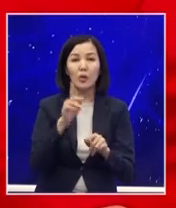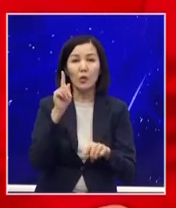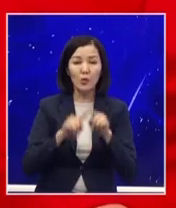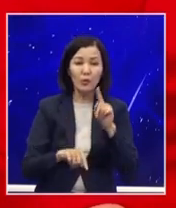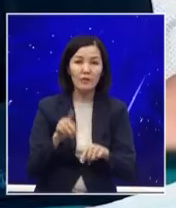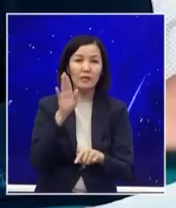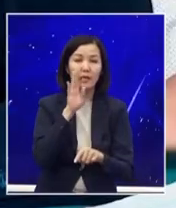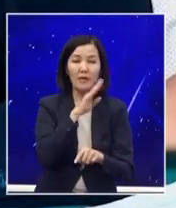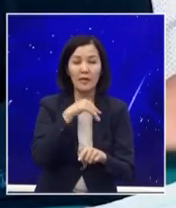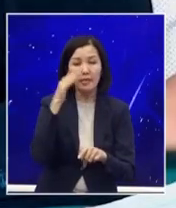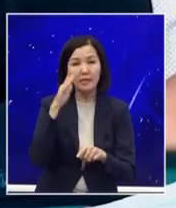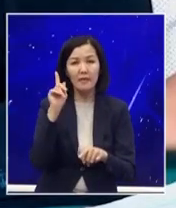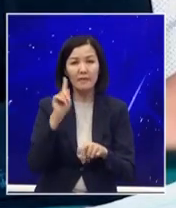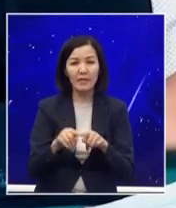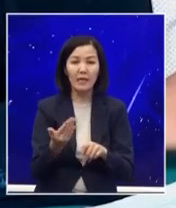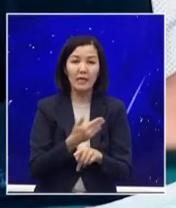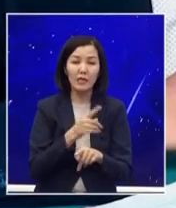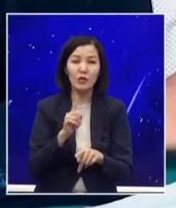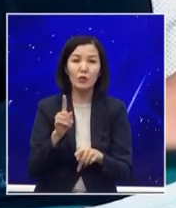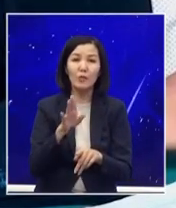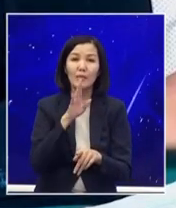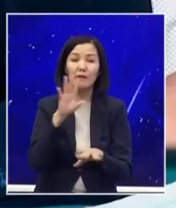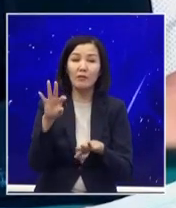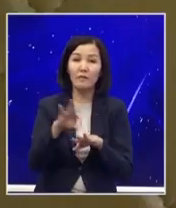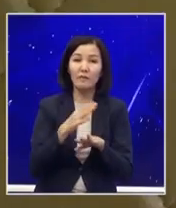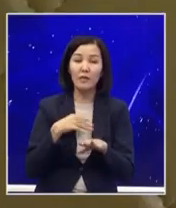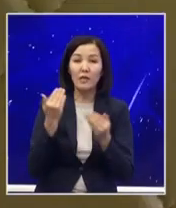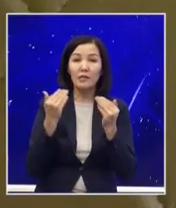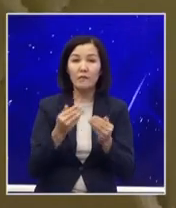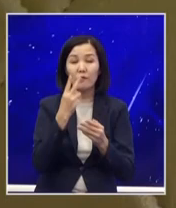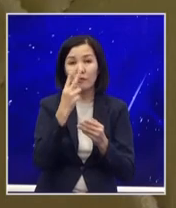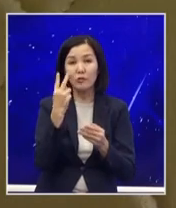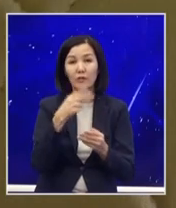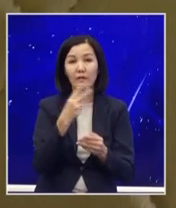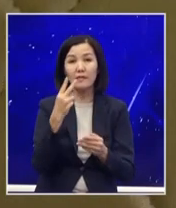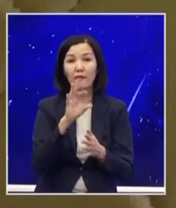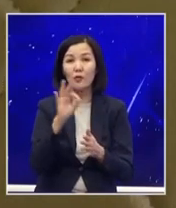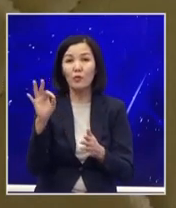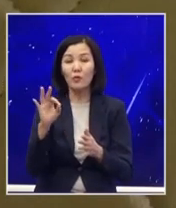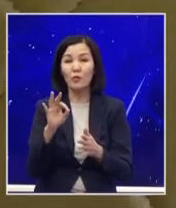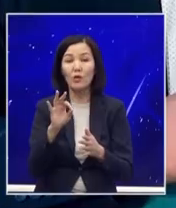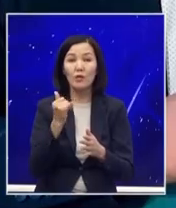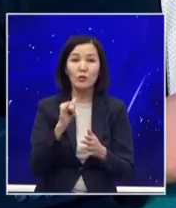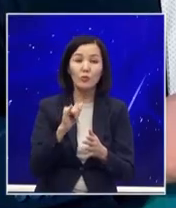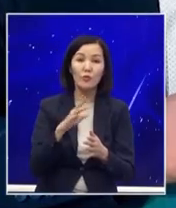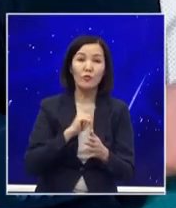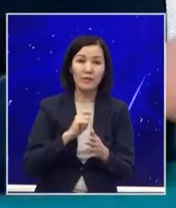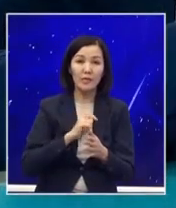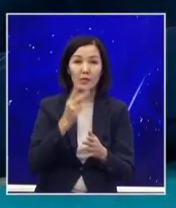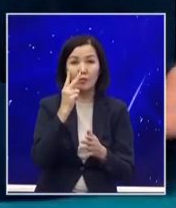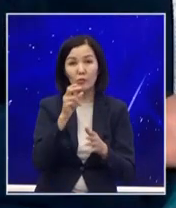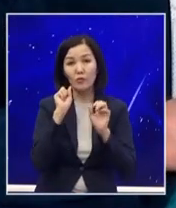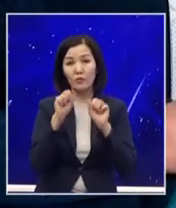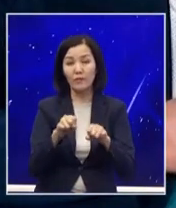друзья Ажар. Посмотреть на плоды съемок целого месяца можно сегодня в 22:00 и в эфире телеканала в пятницу и субботу.